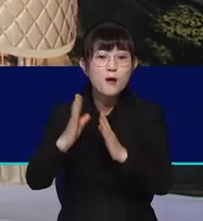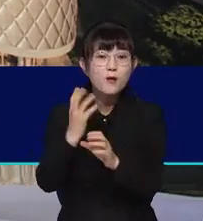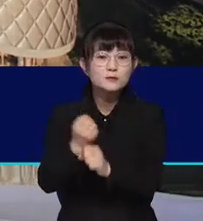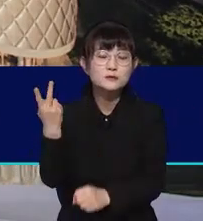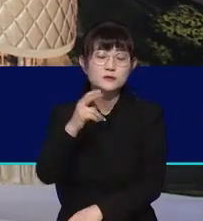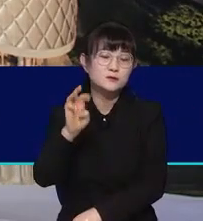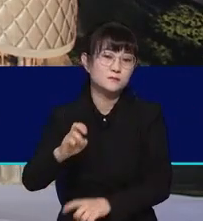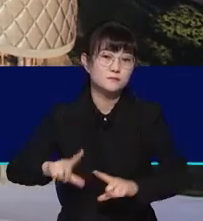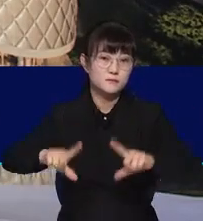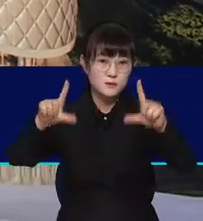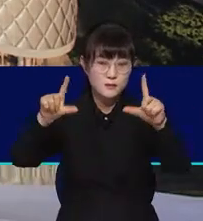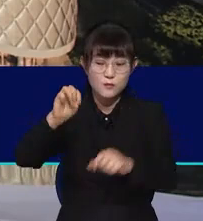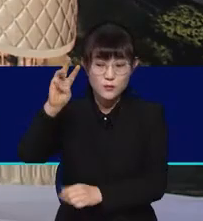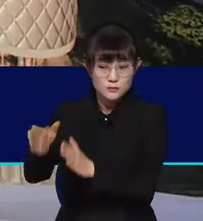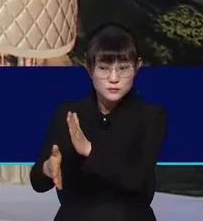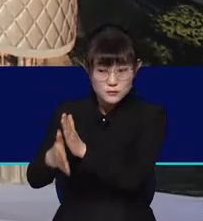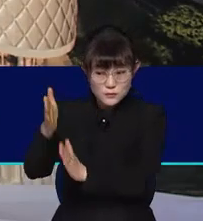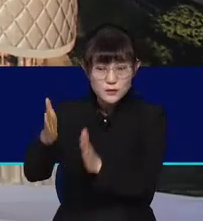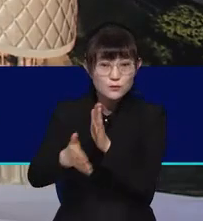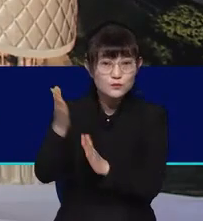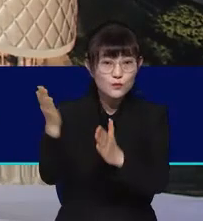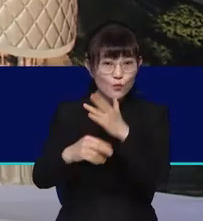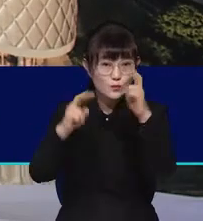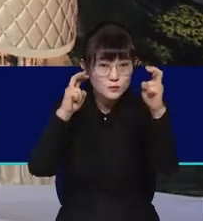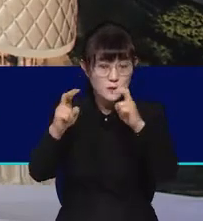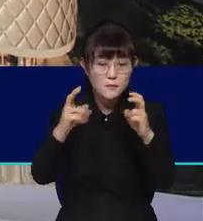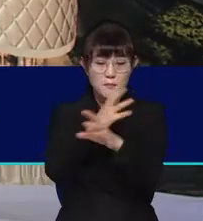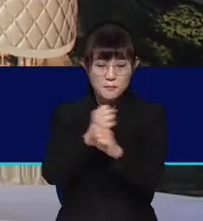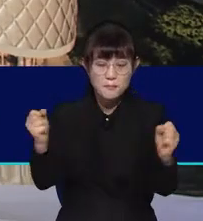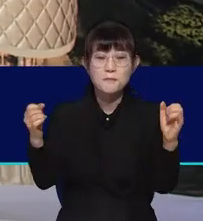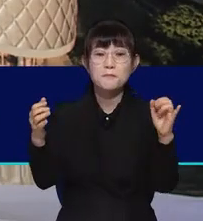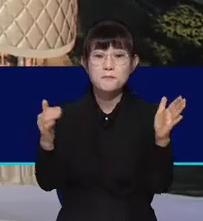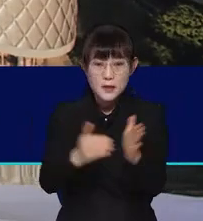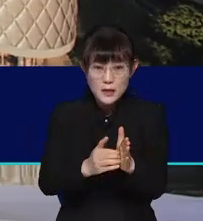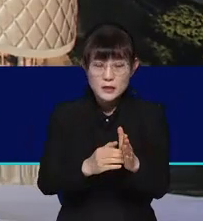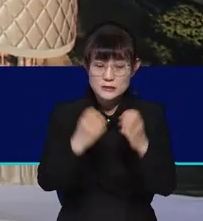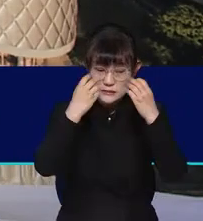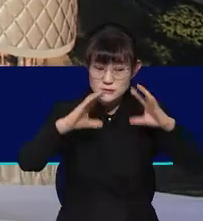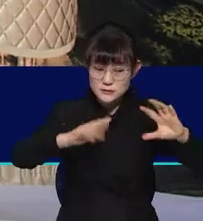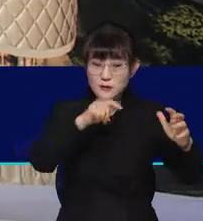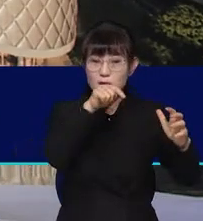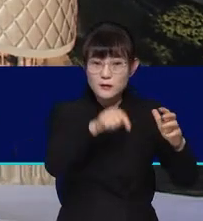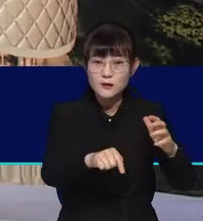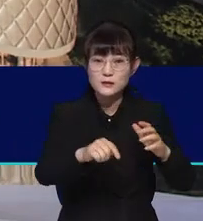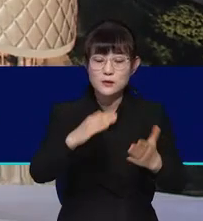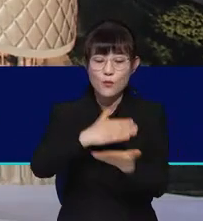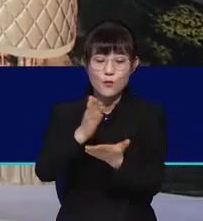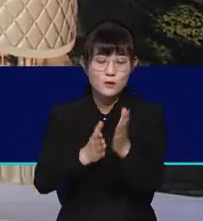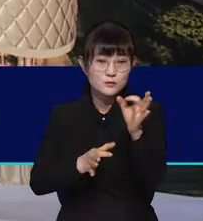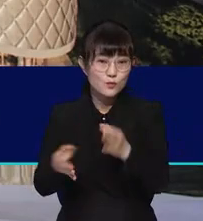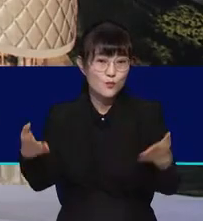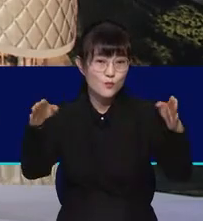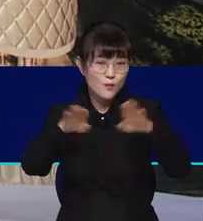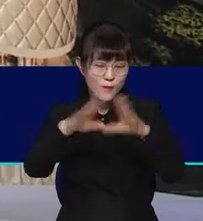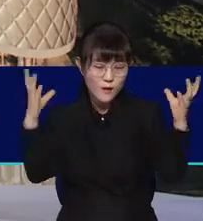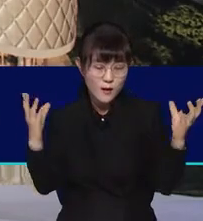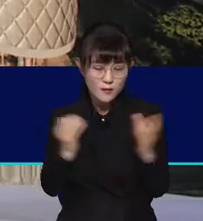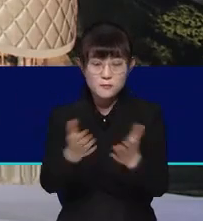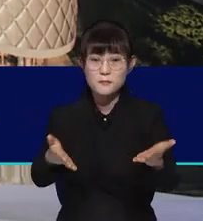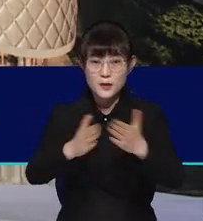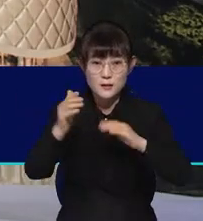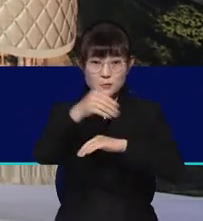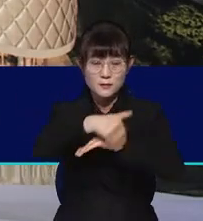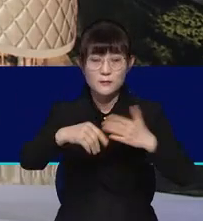예정입니다. 광주시 도시공사와 협약을 체결한 신세계 측은 그동안 스타필드의 모든 가치를 광주에 담아내겠다는